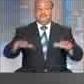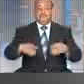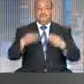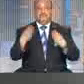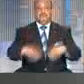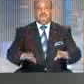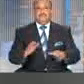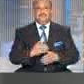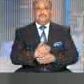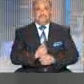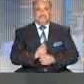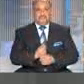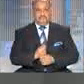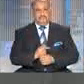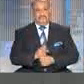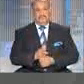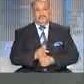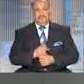البذور المحلية.